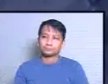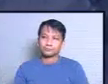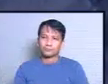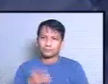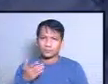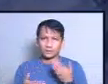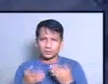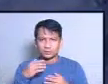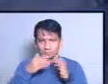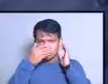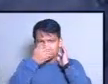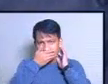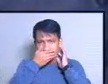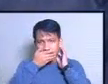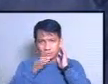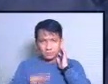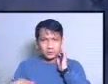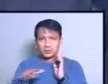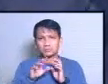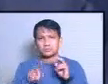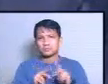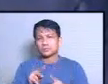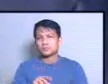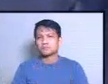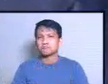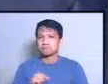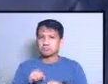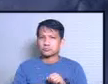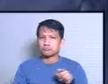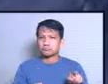Parang nakamask din yata yung mga tao. So,